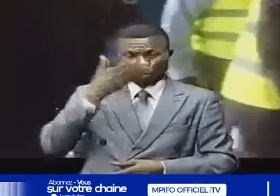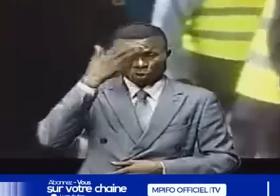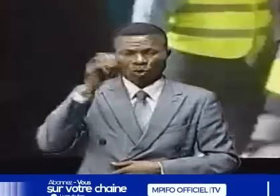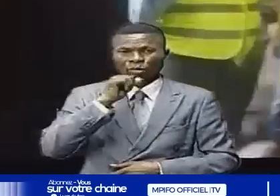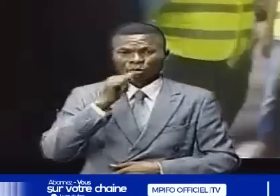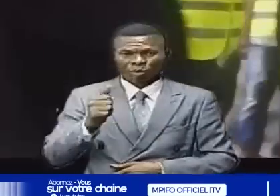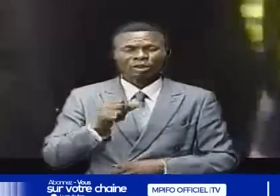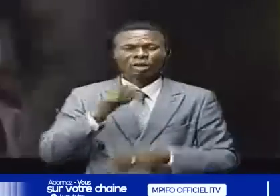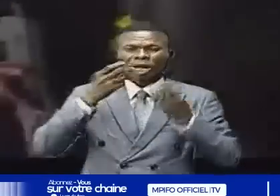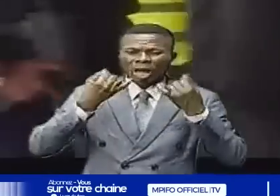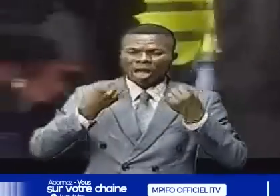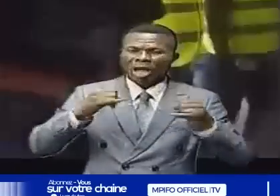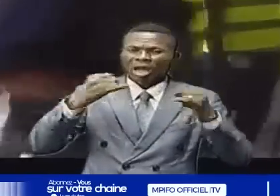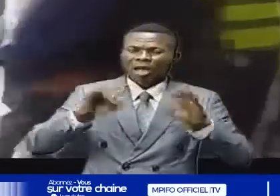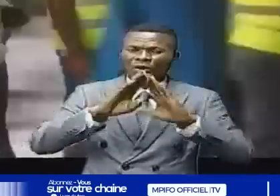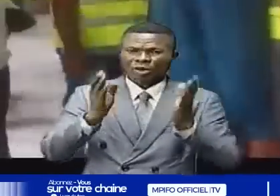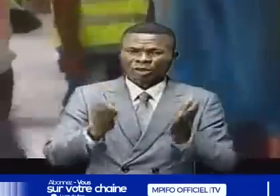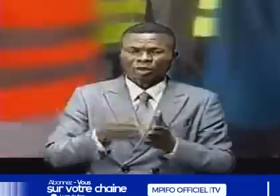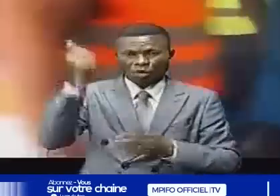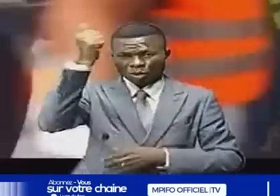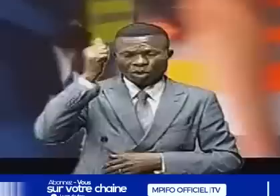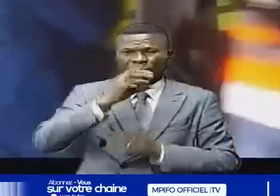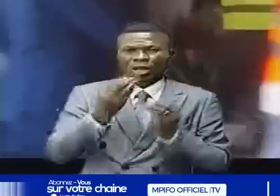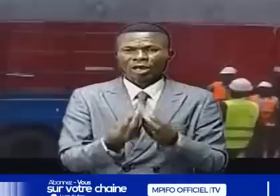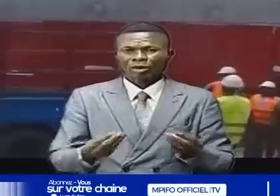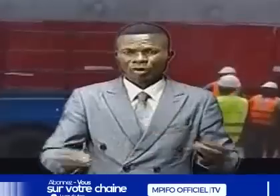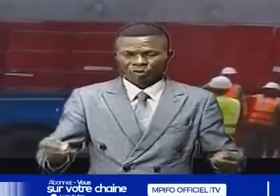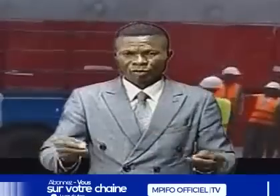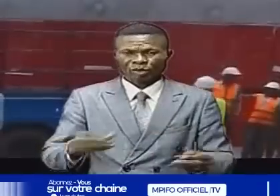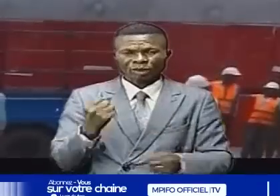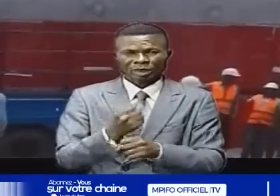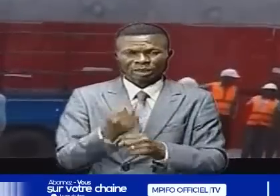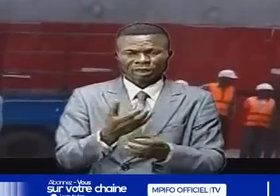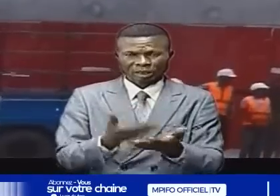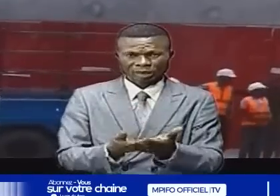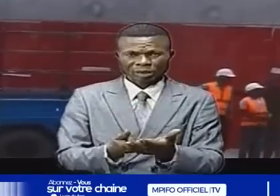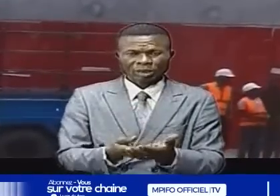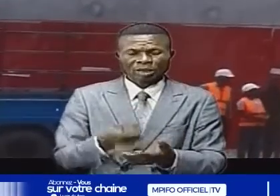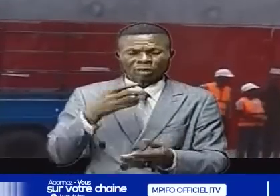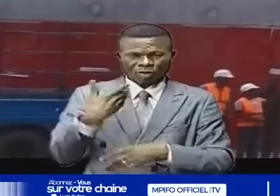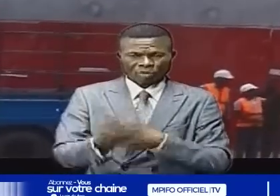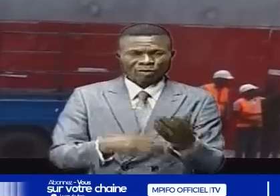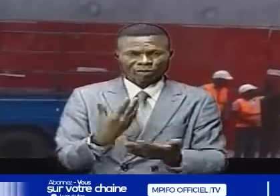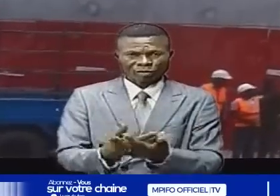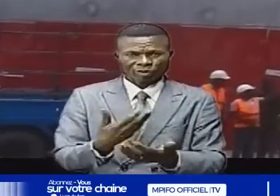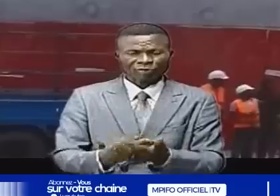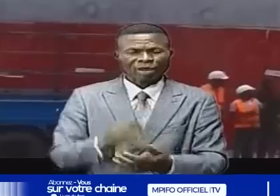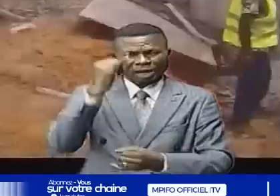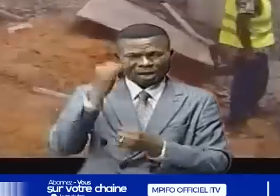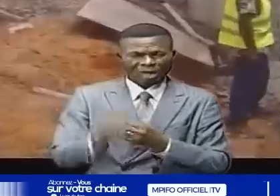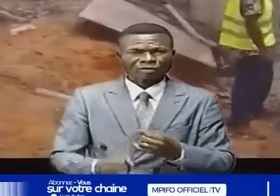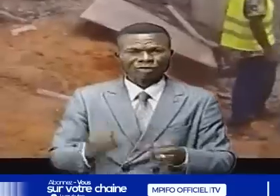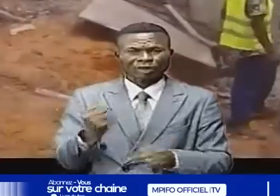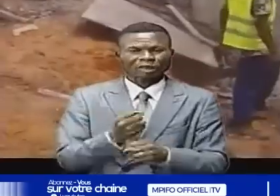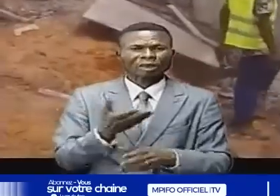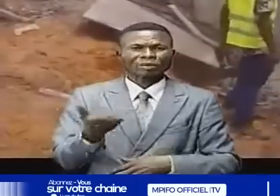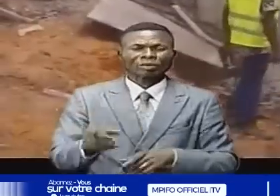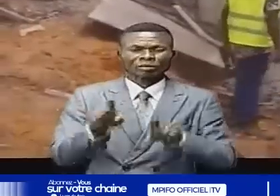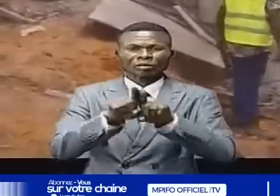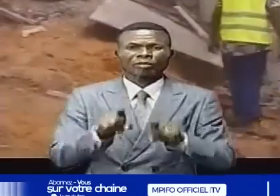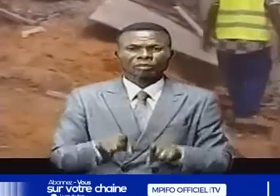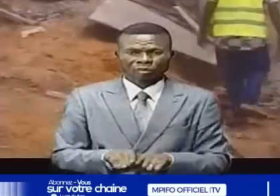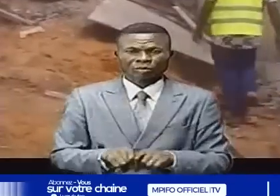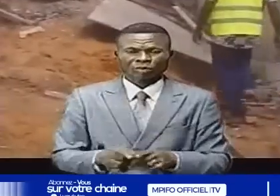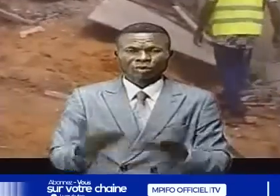de sensibiliser Africa Solutions commis à cette tâche pour une évolution rapide et finissage des travaux, mais aussi